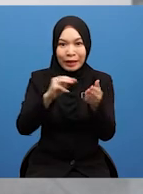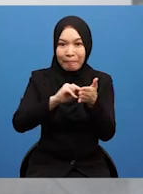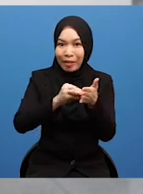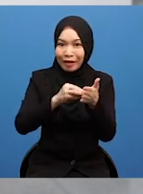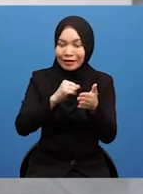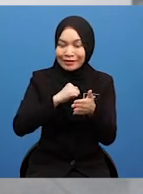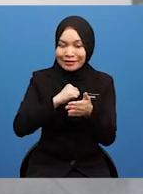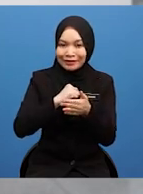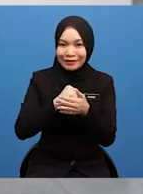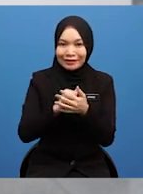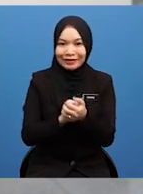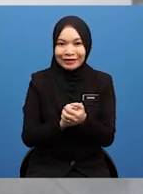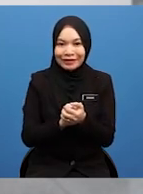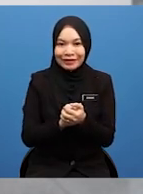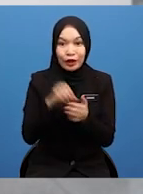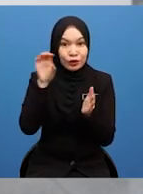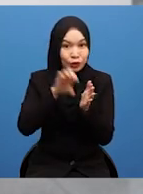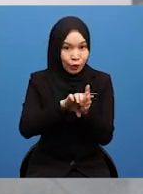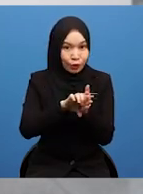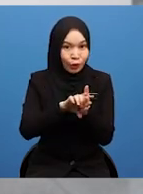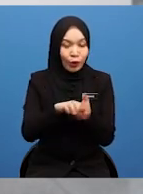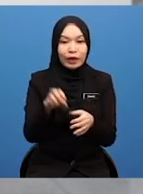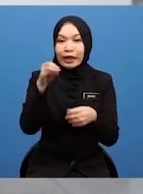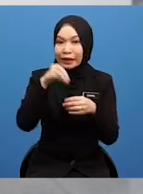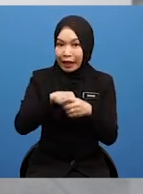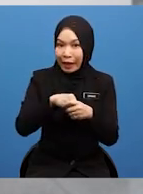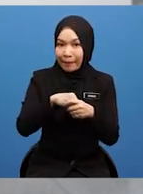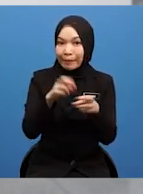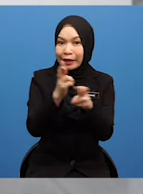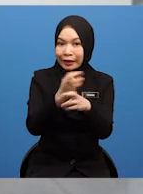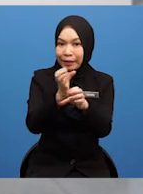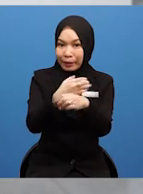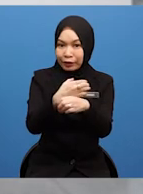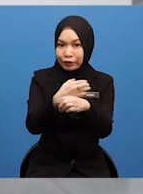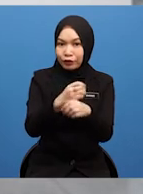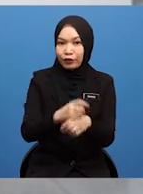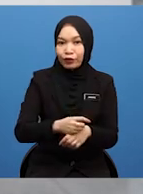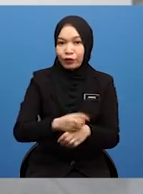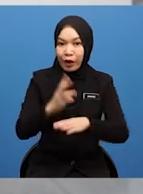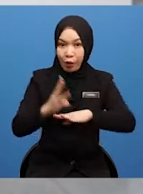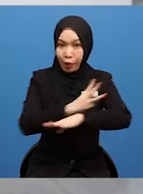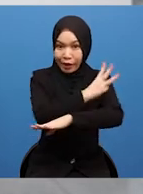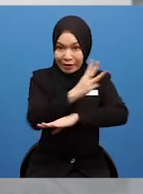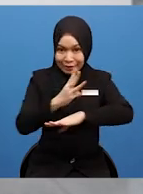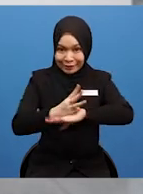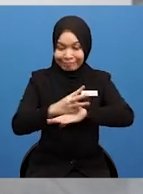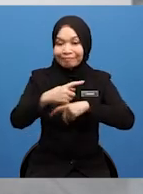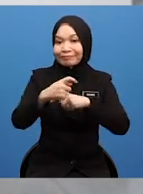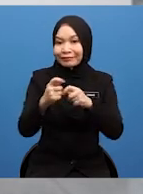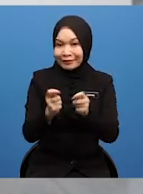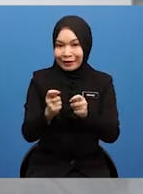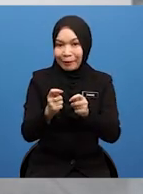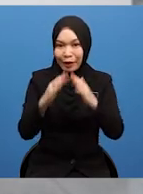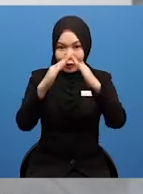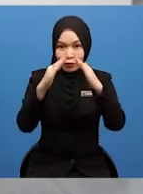terlihat pada sendiri ke bentuk landscape contohnya dalam proses mereka bentuk game di kawasan kediaman manusia pergi